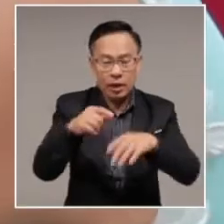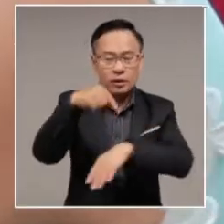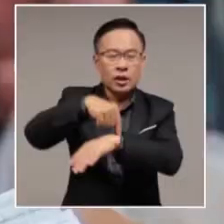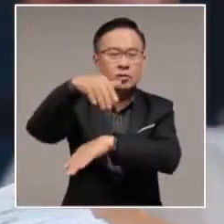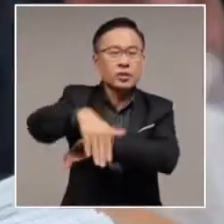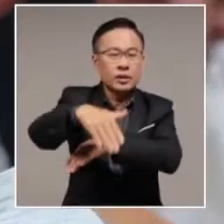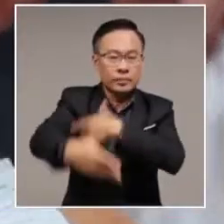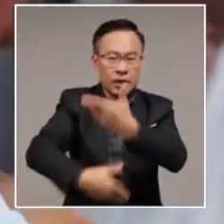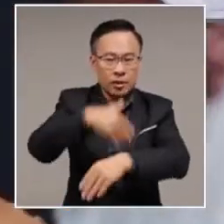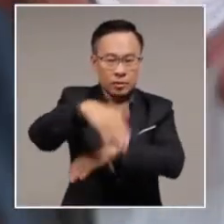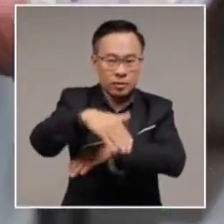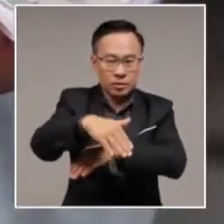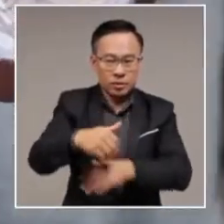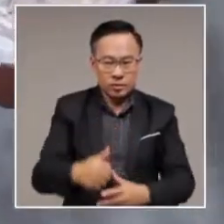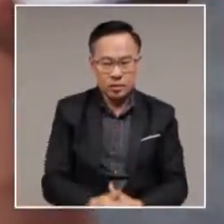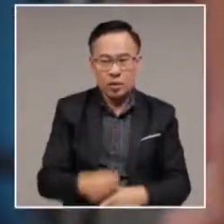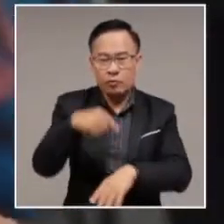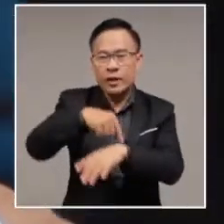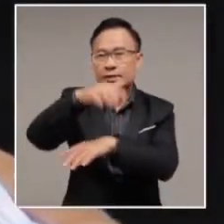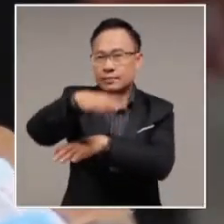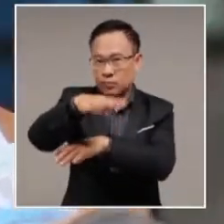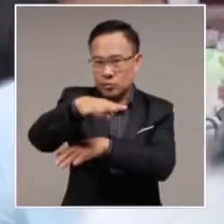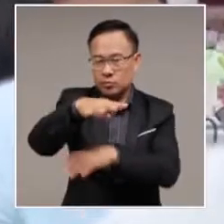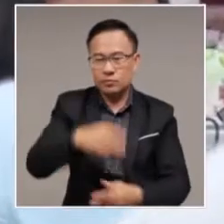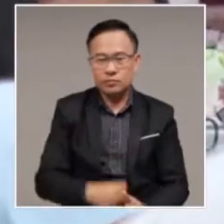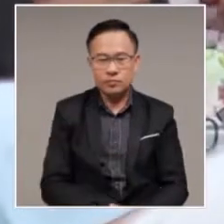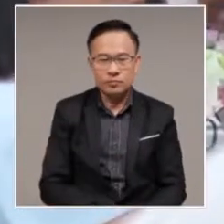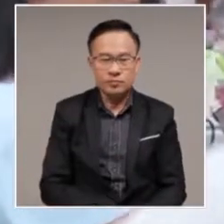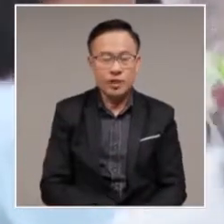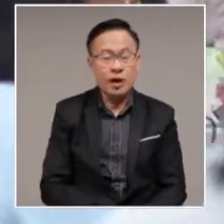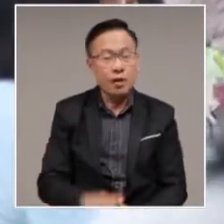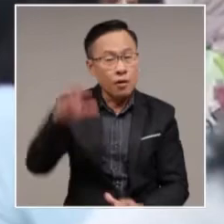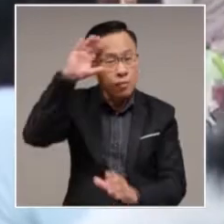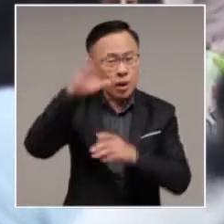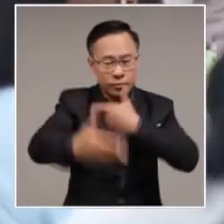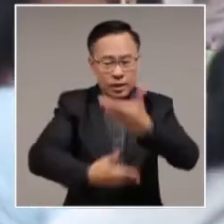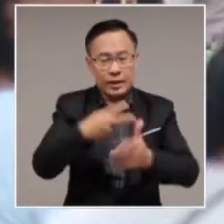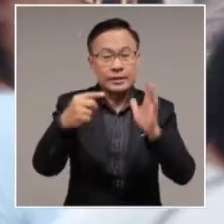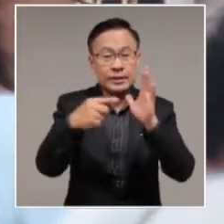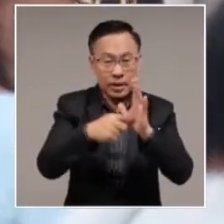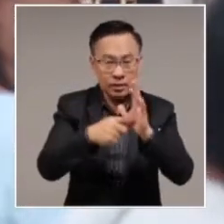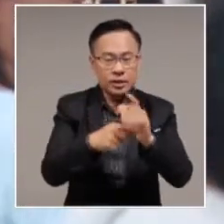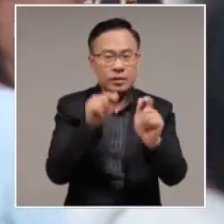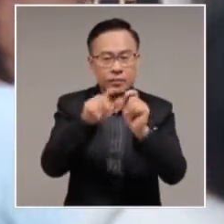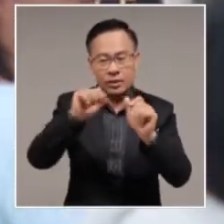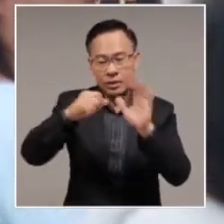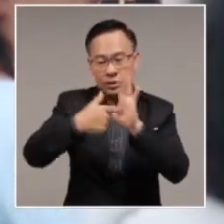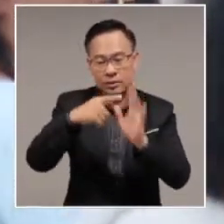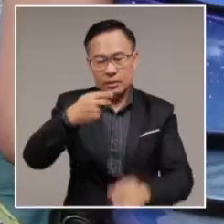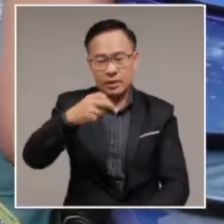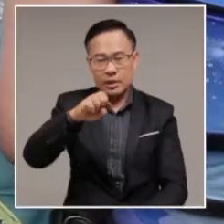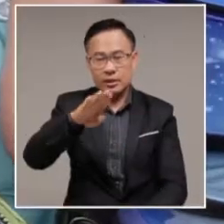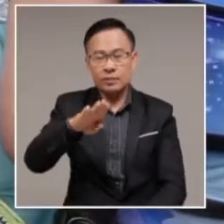ย็นค่ะประมาณ4โมง ภาพบรรยากาศในตลาดนัด700ไร่อำเภอสัตหีบจังหวัด